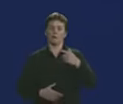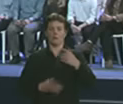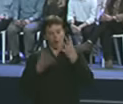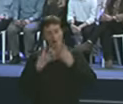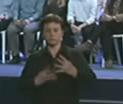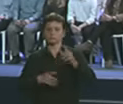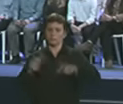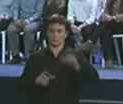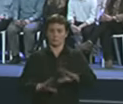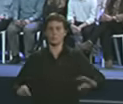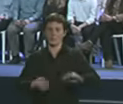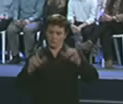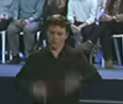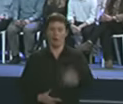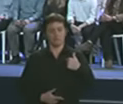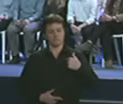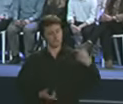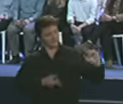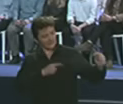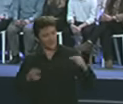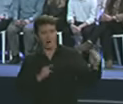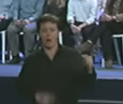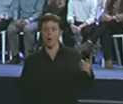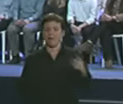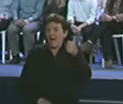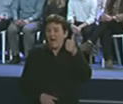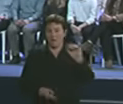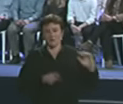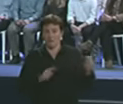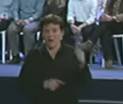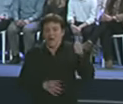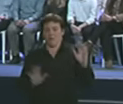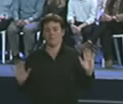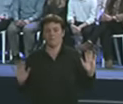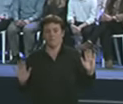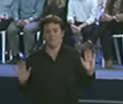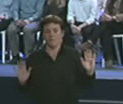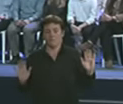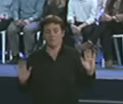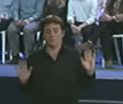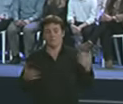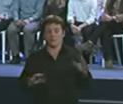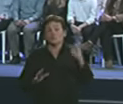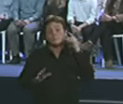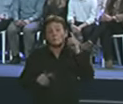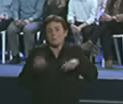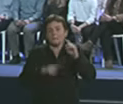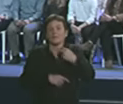les Français, alors à ce moment-là, un seul débat, et encore, pourvu qu'il n'y ait pas une extinction de voix,